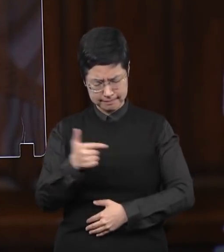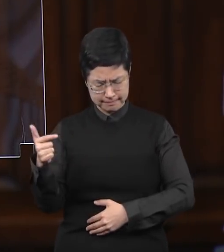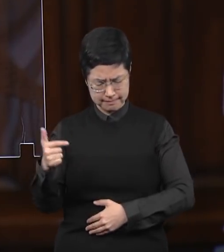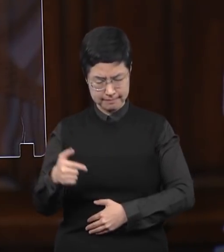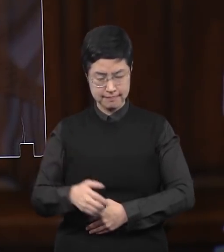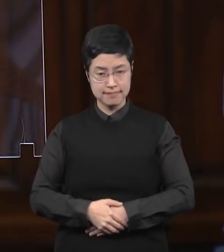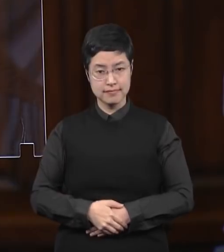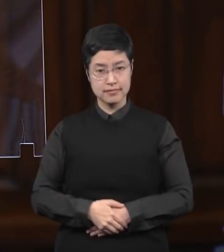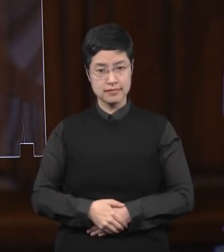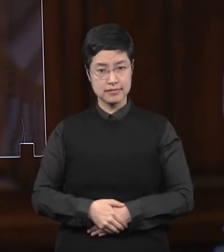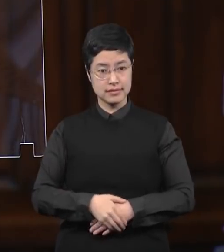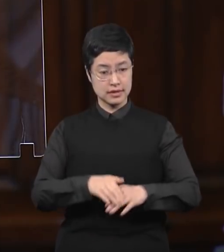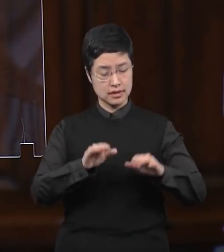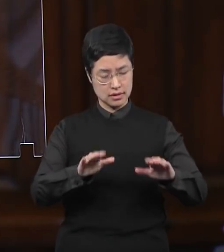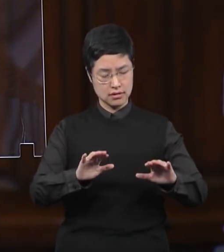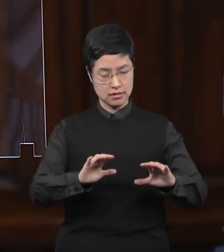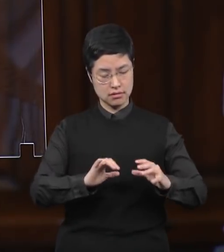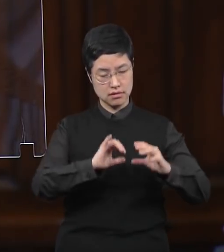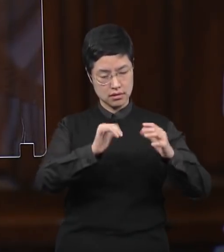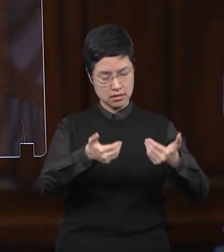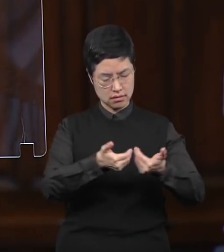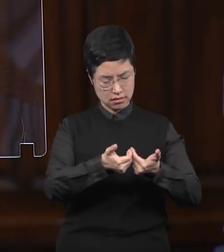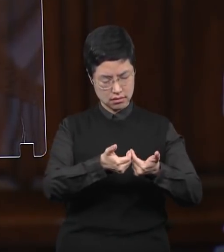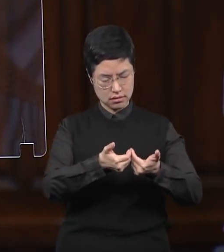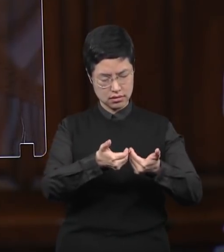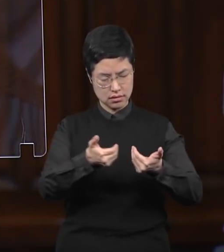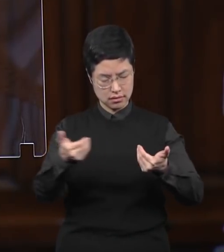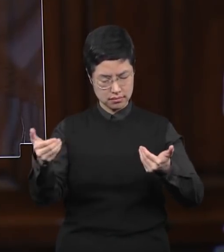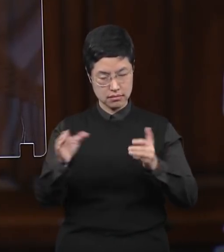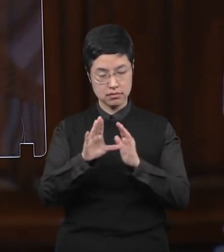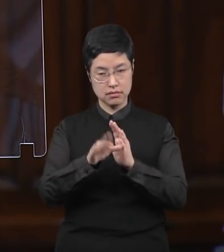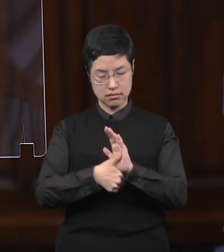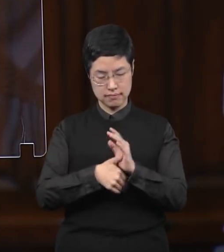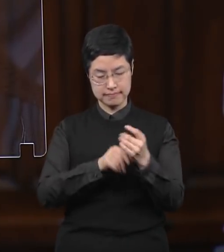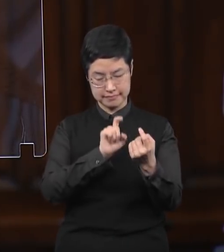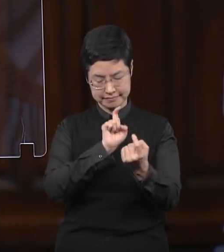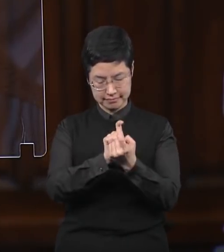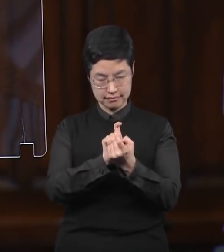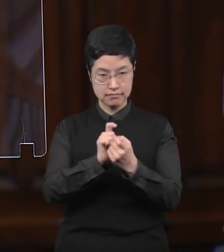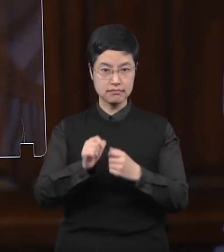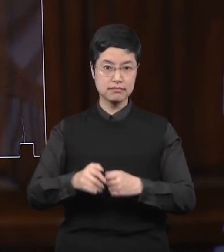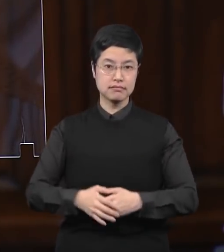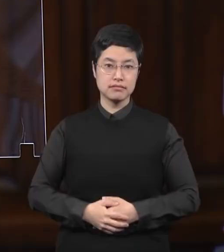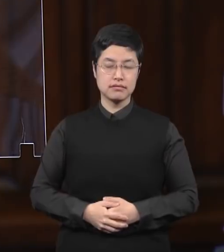이승에서의 작별 순간을 맞고 있습니다.